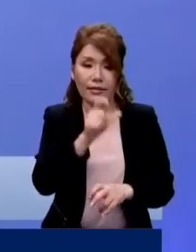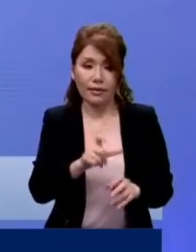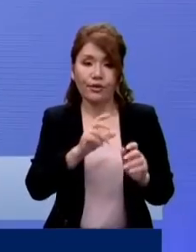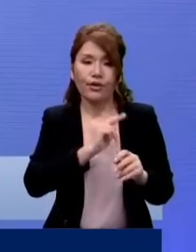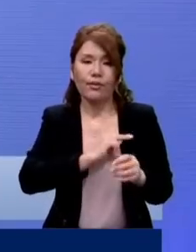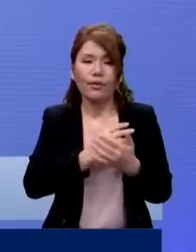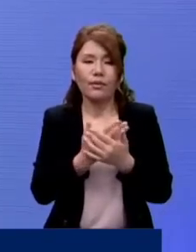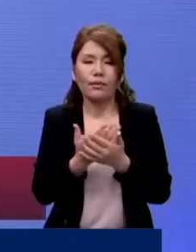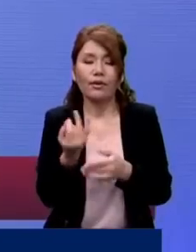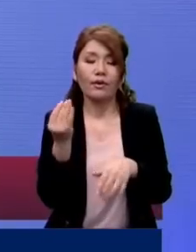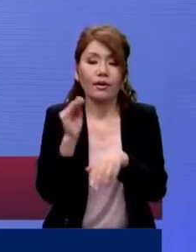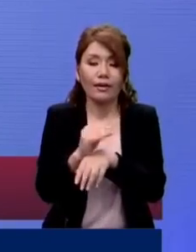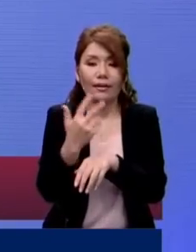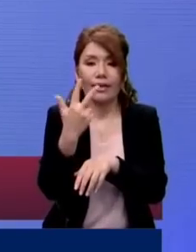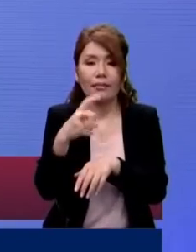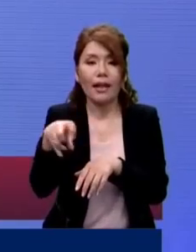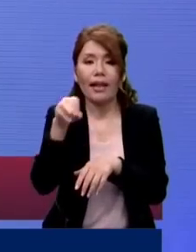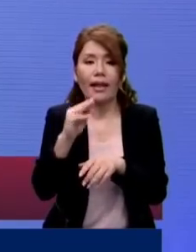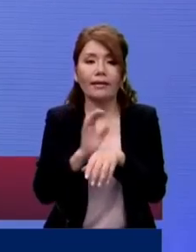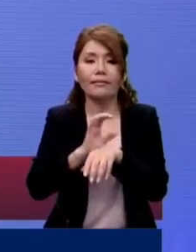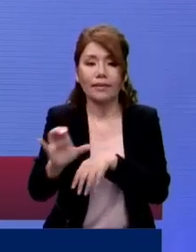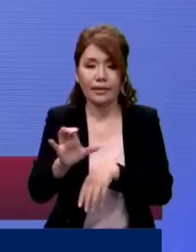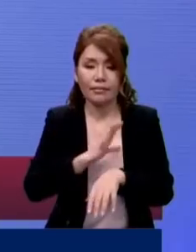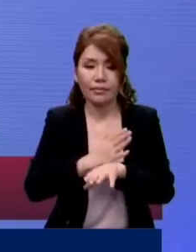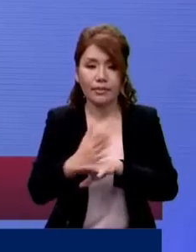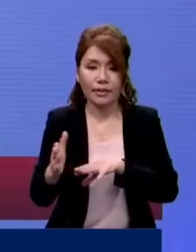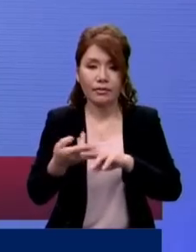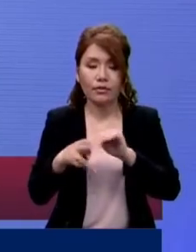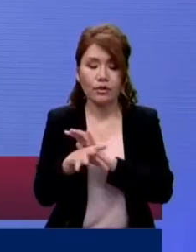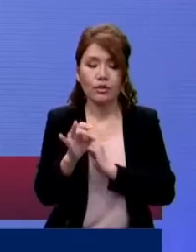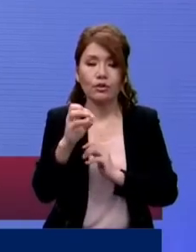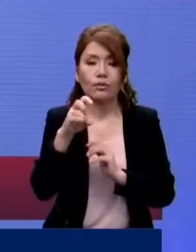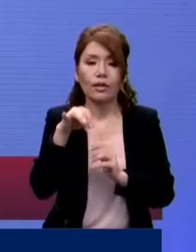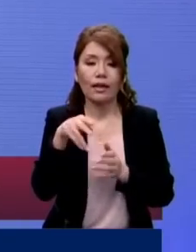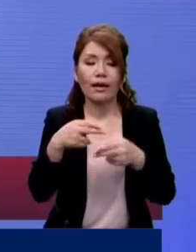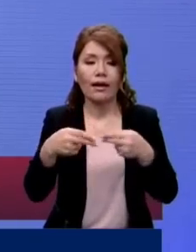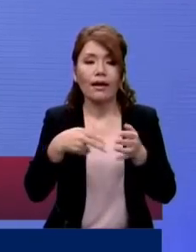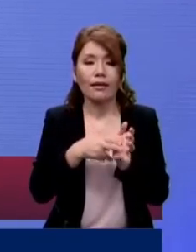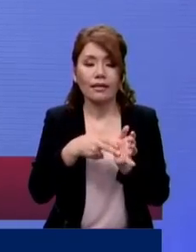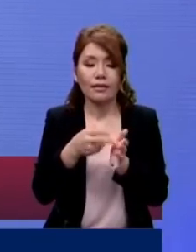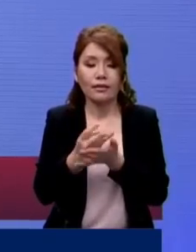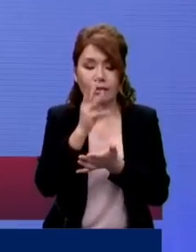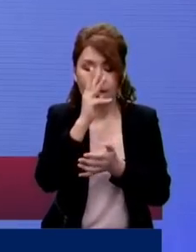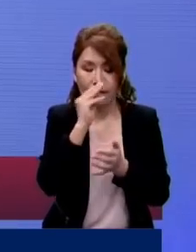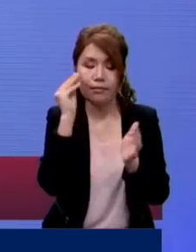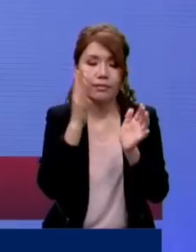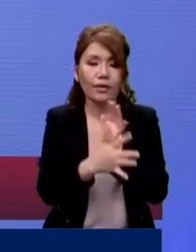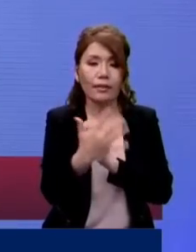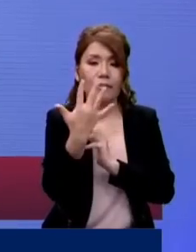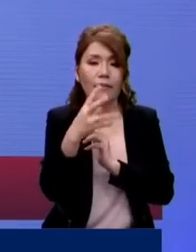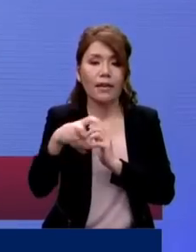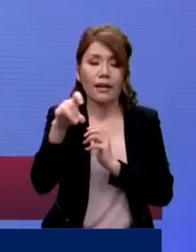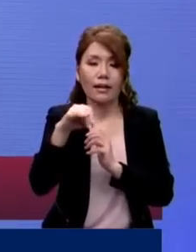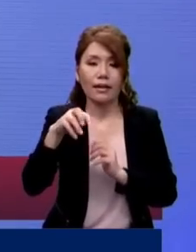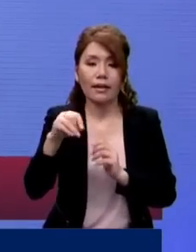үшін компанияға қосымша 3,5 миллиард теңге бөлдік. Сондай-ақ, Қор Қазақстан темір жолы компаниясында жалақы өсіру шығыстарының 50 миллиард